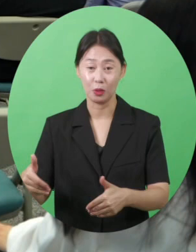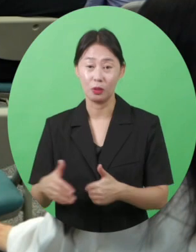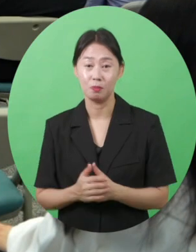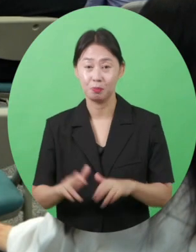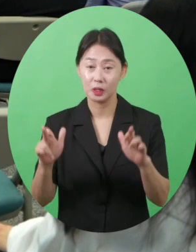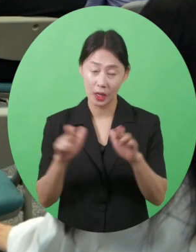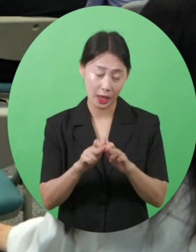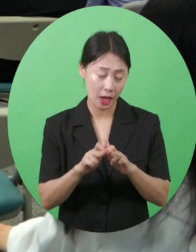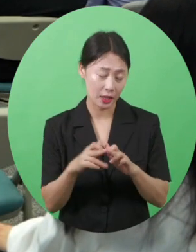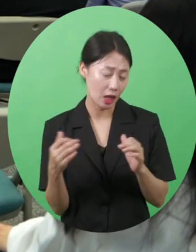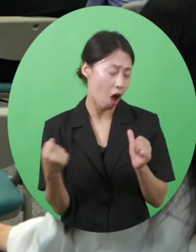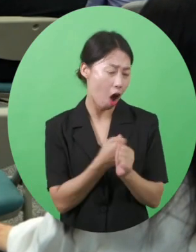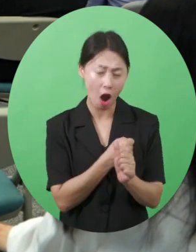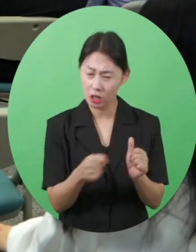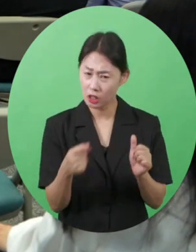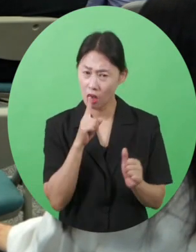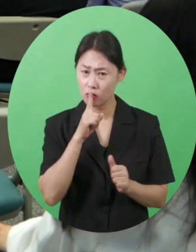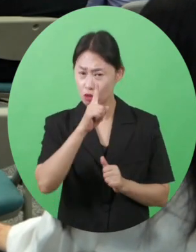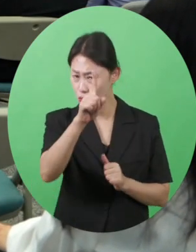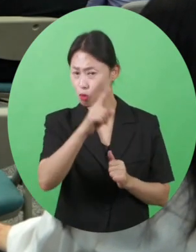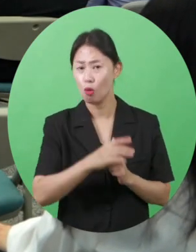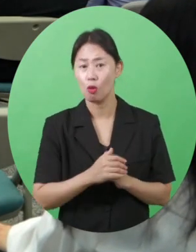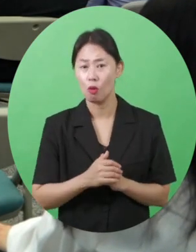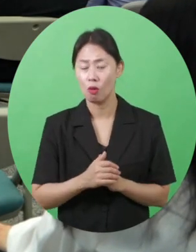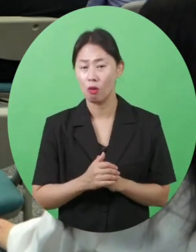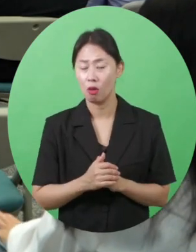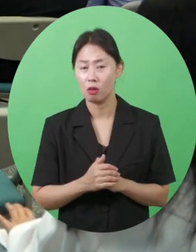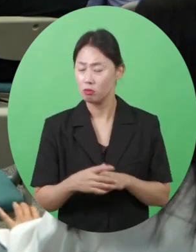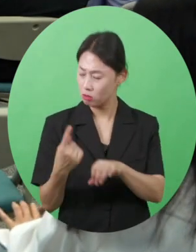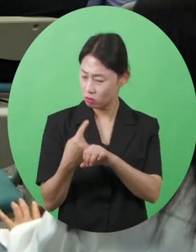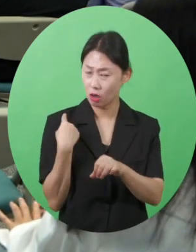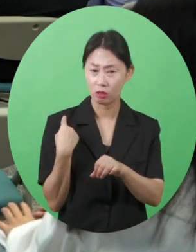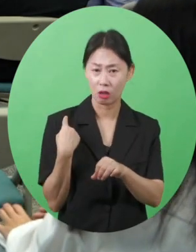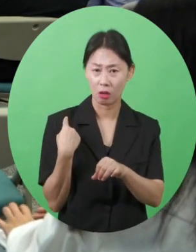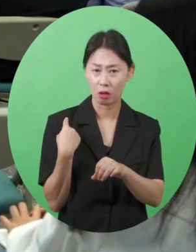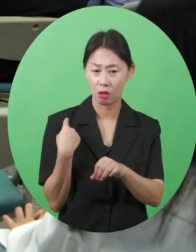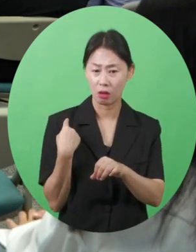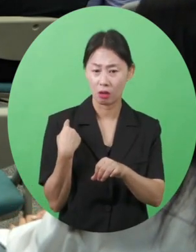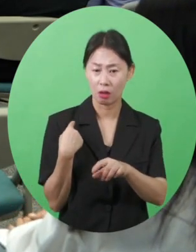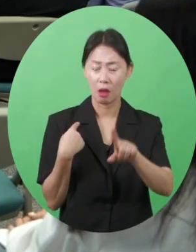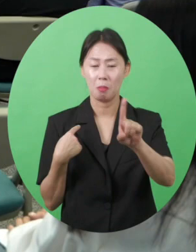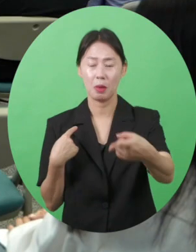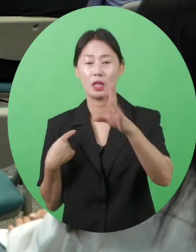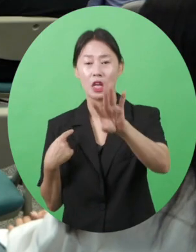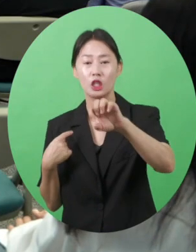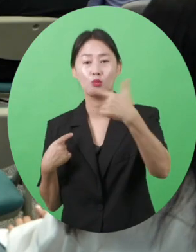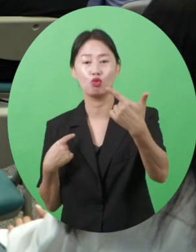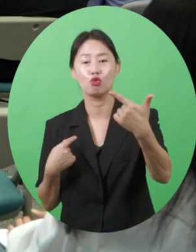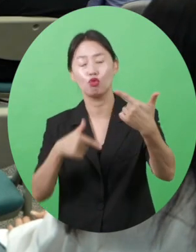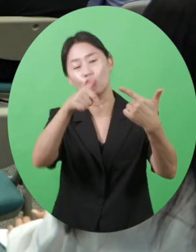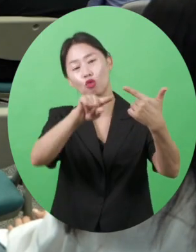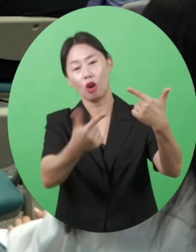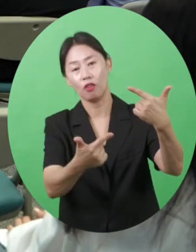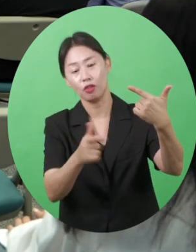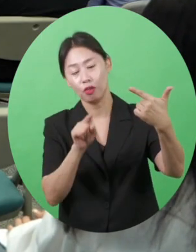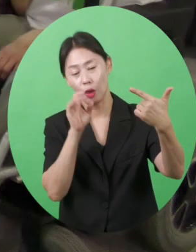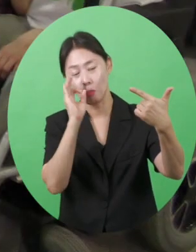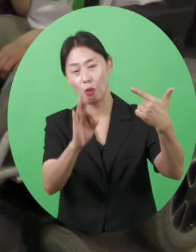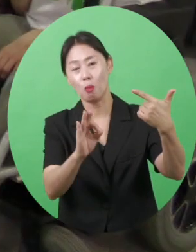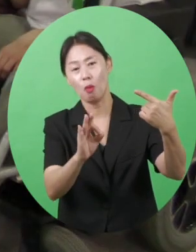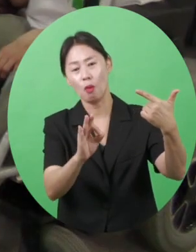그 장애인 학대 신고 건수가 저기 작년에 보면은 한 146건입니다. 거기